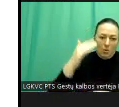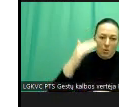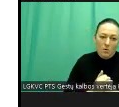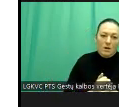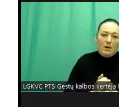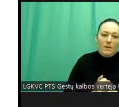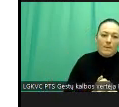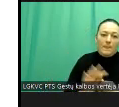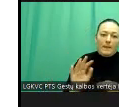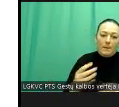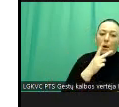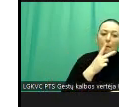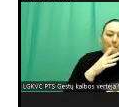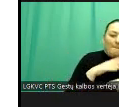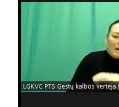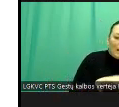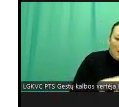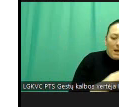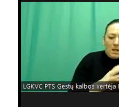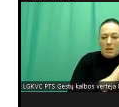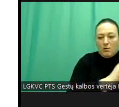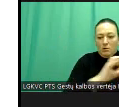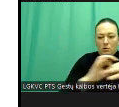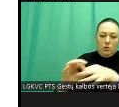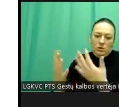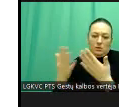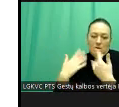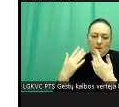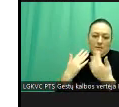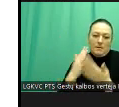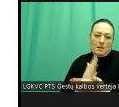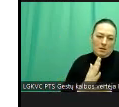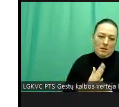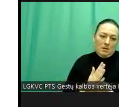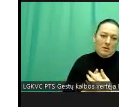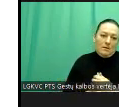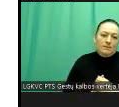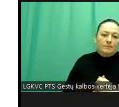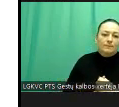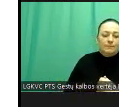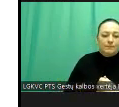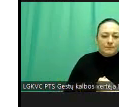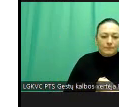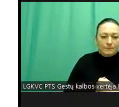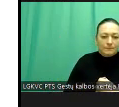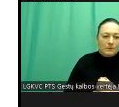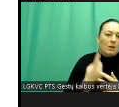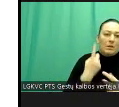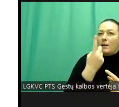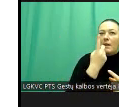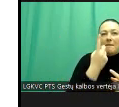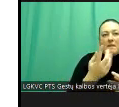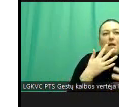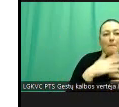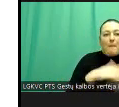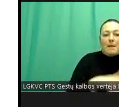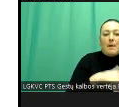matome matematiką, tampa tokia svarbi ir kitoms sritims, o nebėra vien tik matematinė